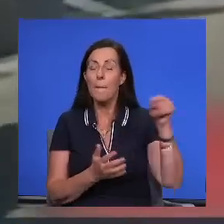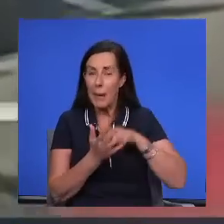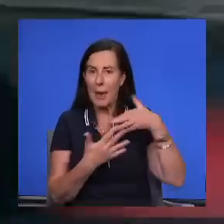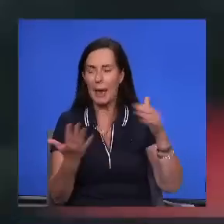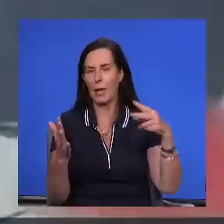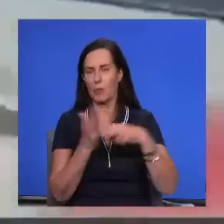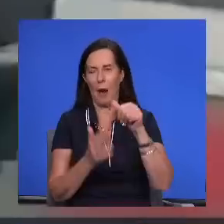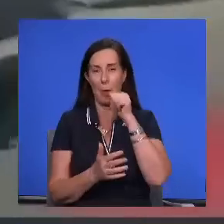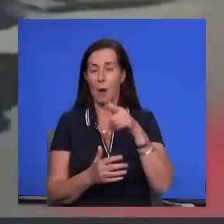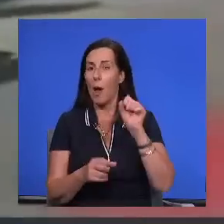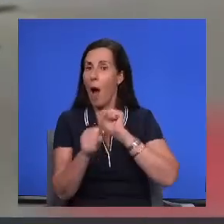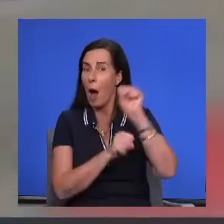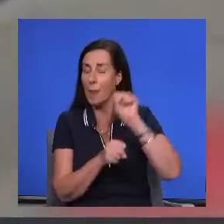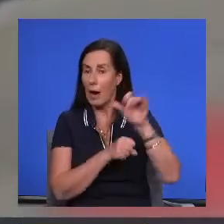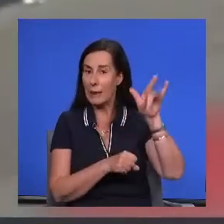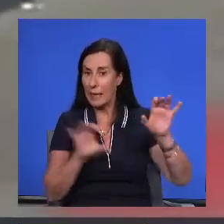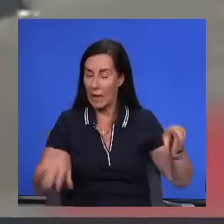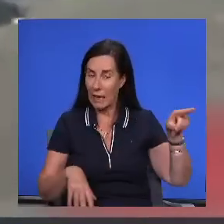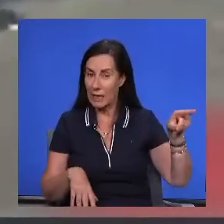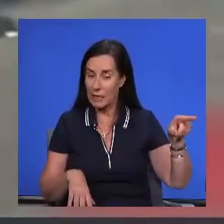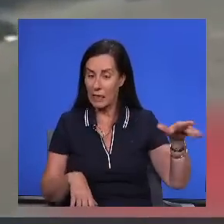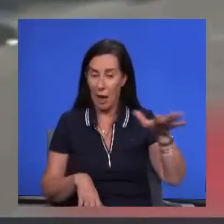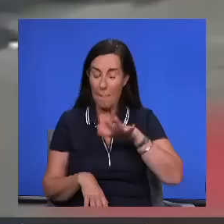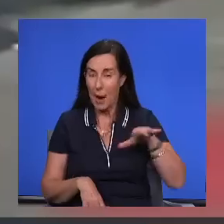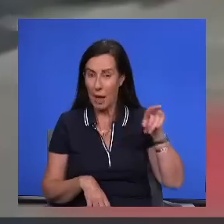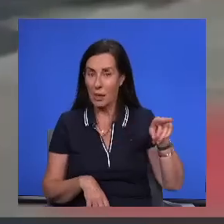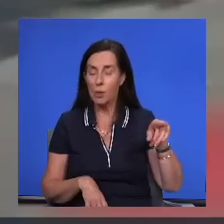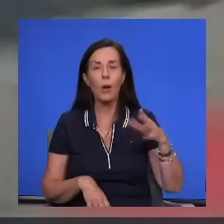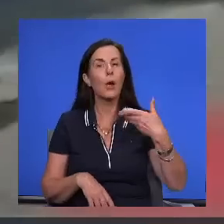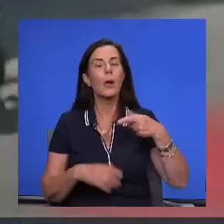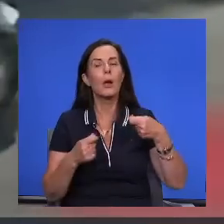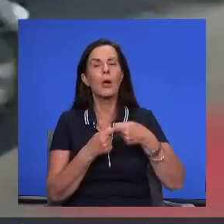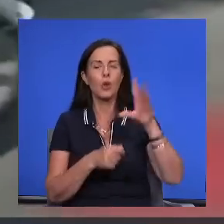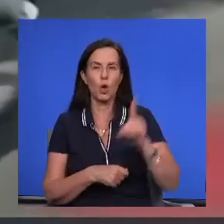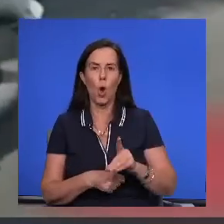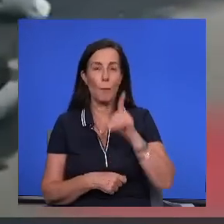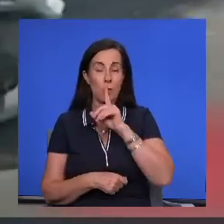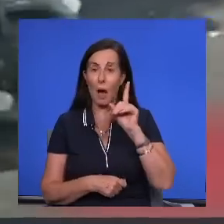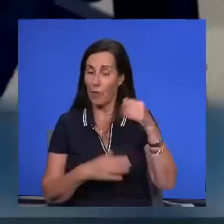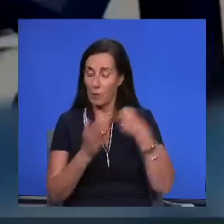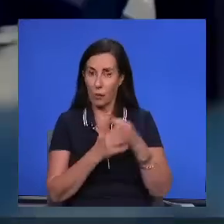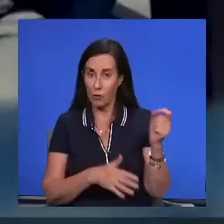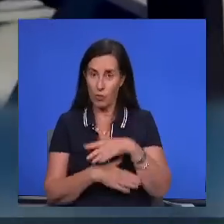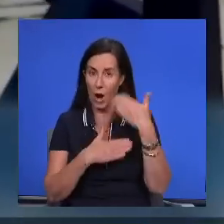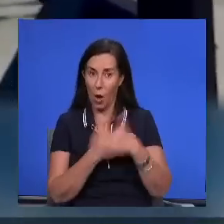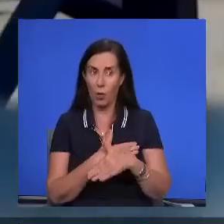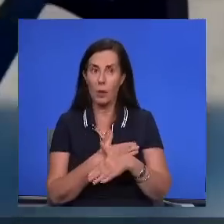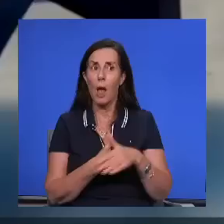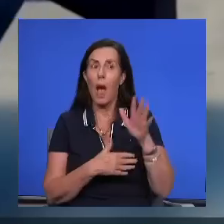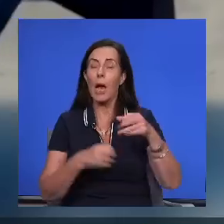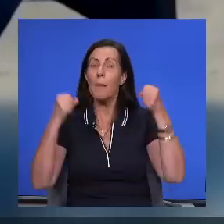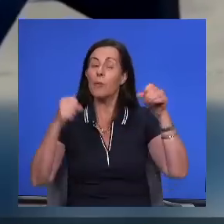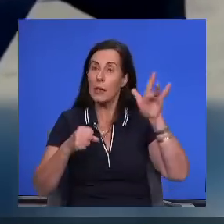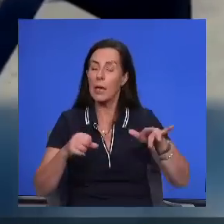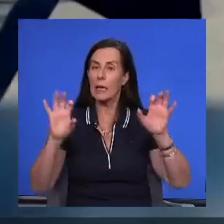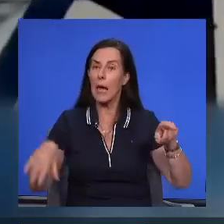לפי שעה המחאה נגד משטר אסד באזורי שליטתו מתרכזת בסוידה, אך בסוף השבוע האחרון נרשמו גם הפגנות נגד